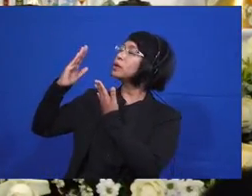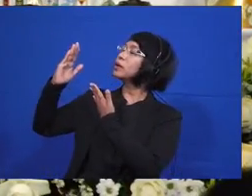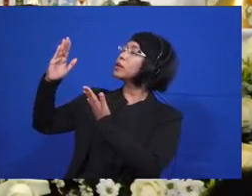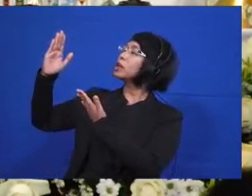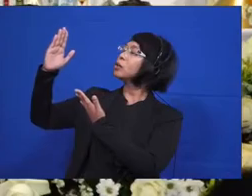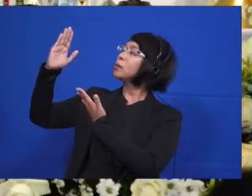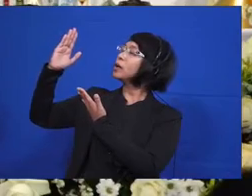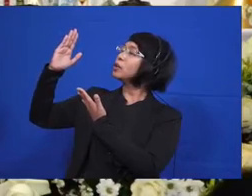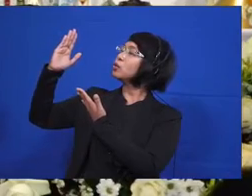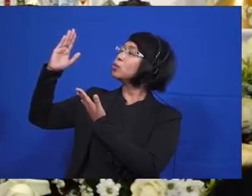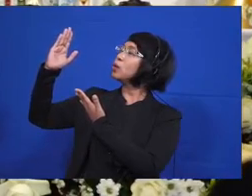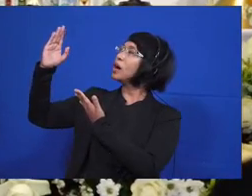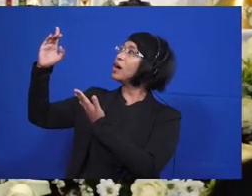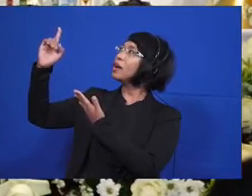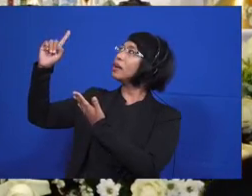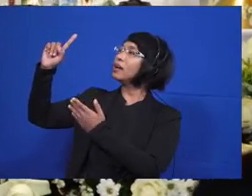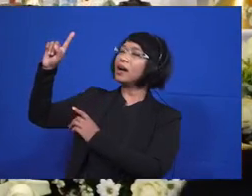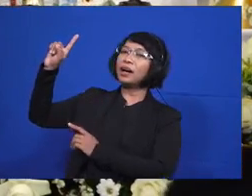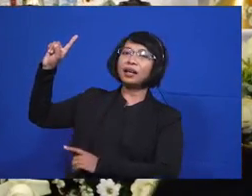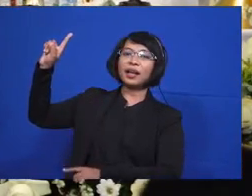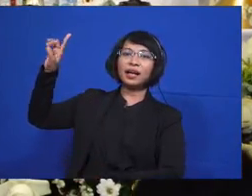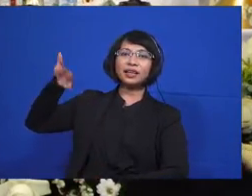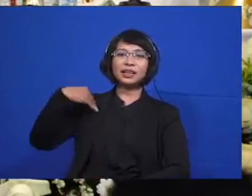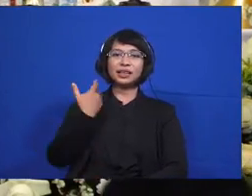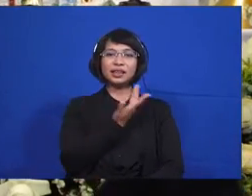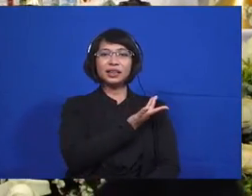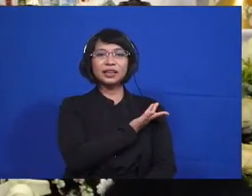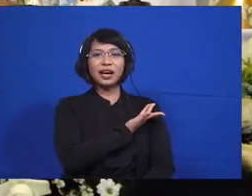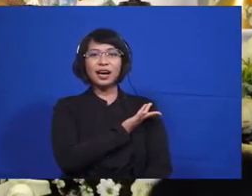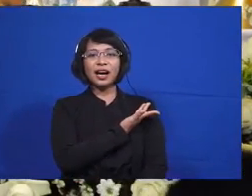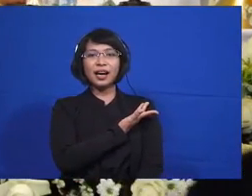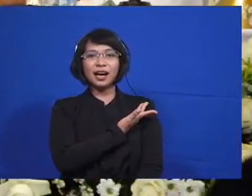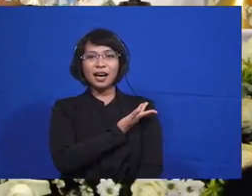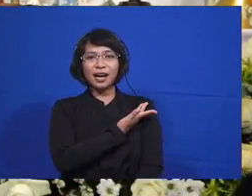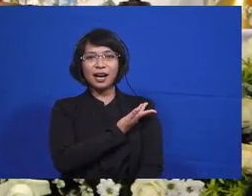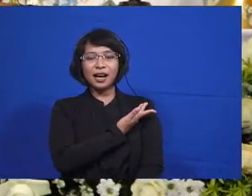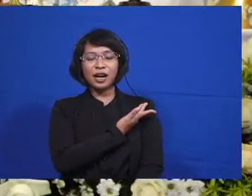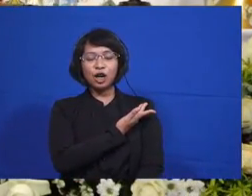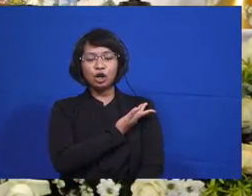bersyukur kepada Tuhan Allah kita.